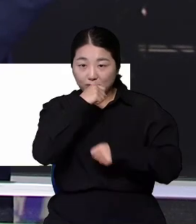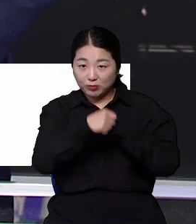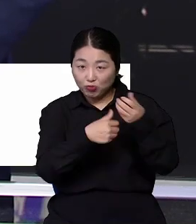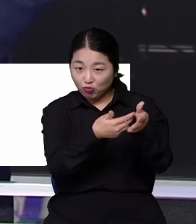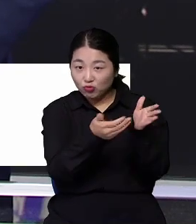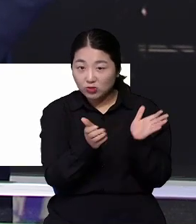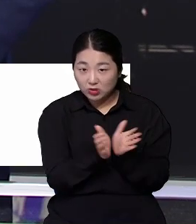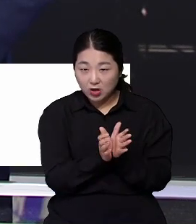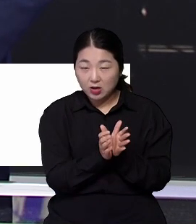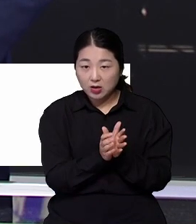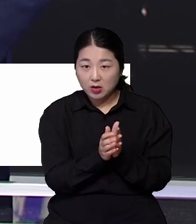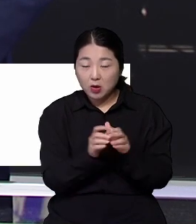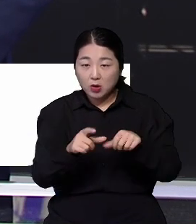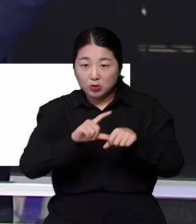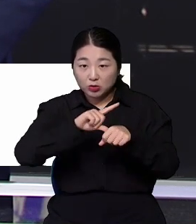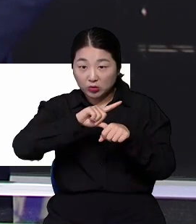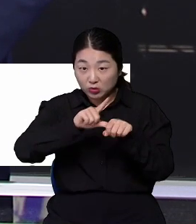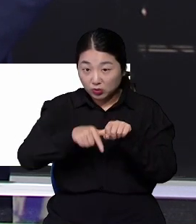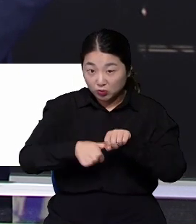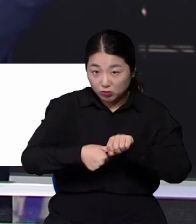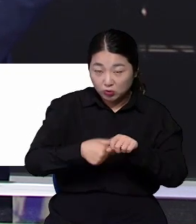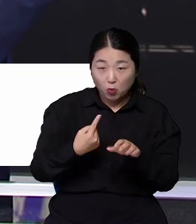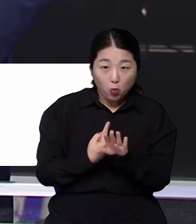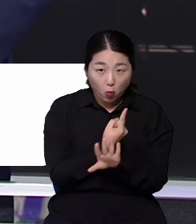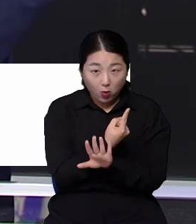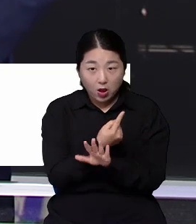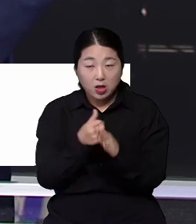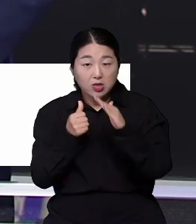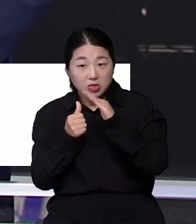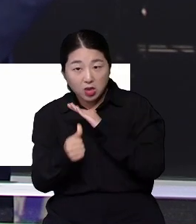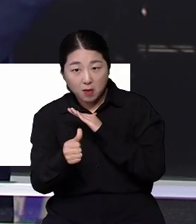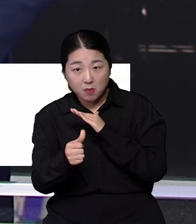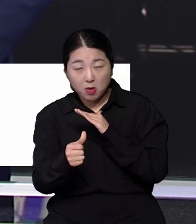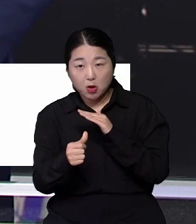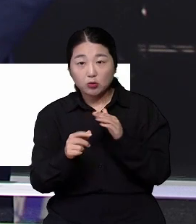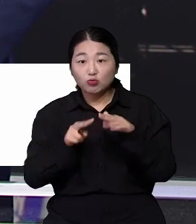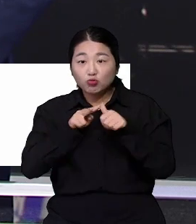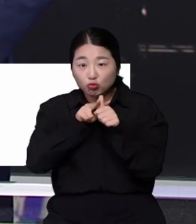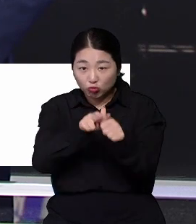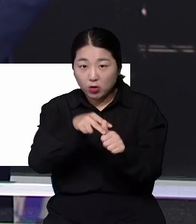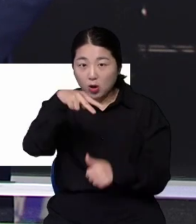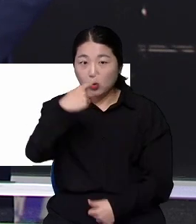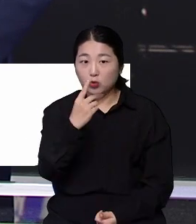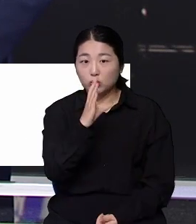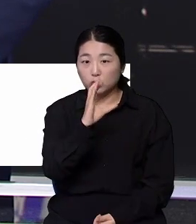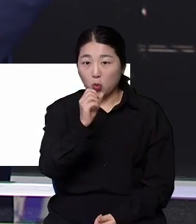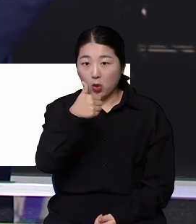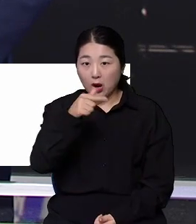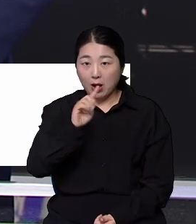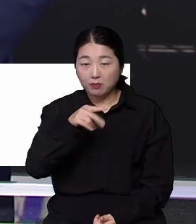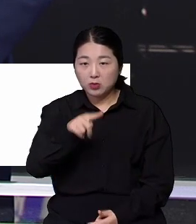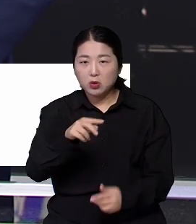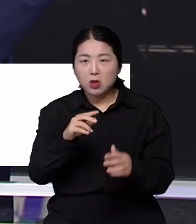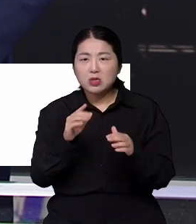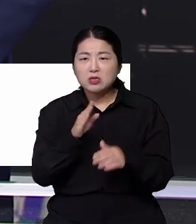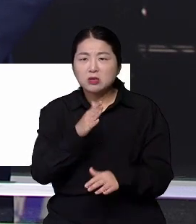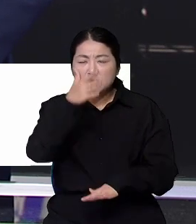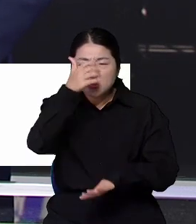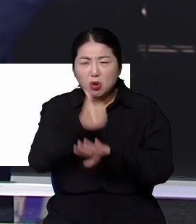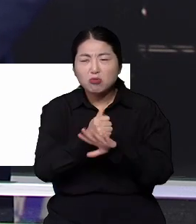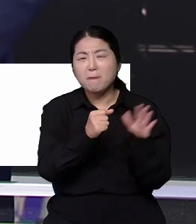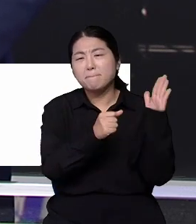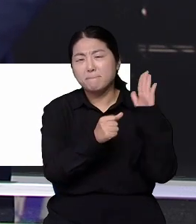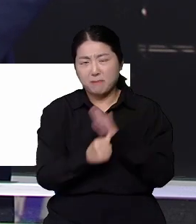더불어민주당의 유일한 비수도권 후보이자 호남 대표주자로 최고위원 선거에 출마한 송갑석 의원이 결국 지도부 입성에